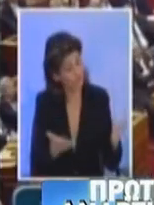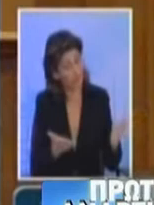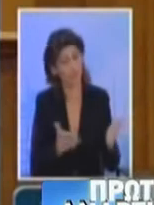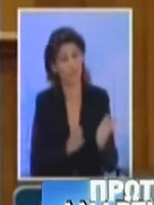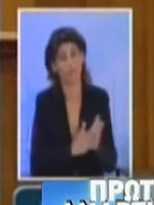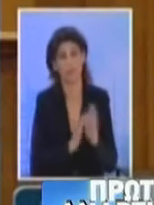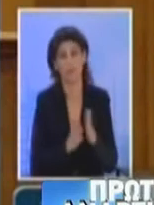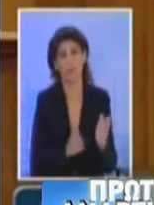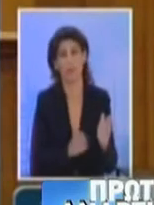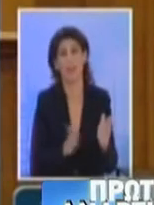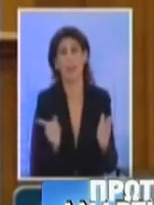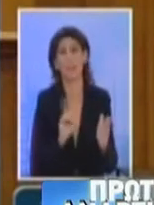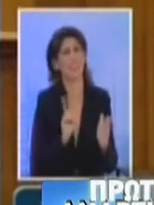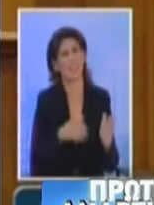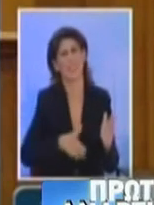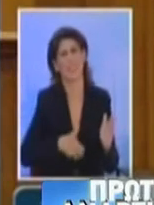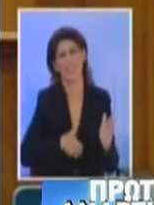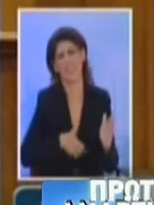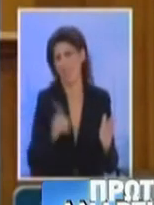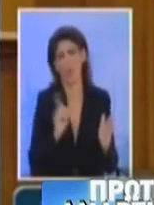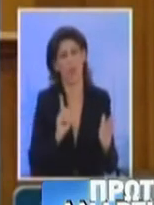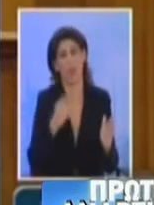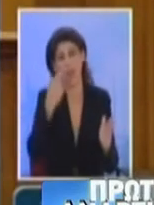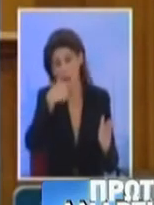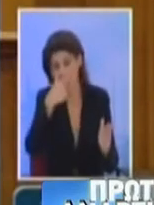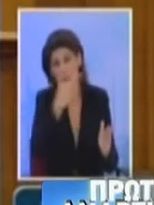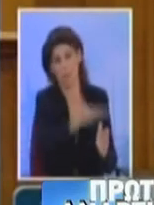Χειροκροτήστε. Αλλά δεν είστε για γέλια, για κλάματα είστε.